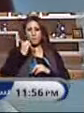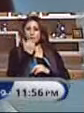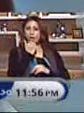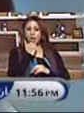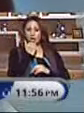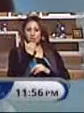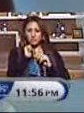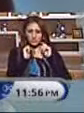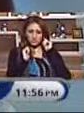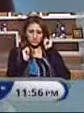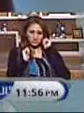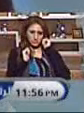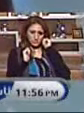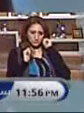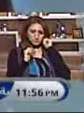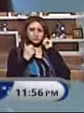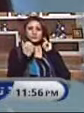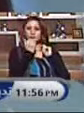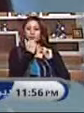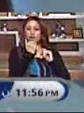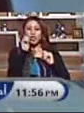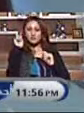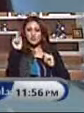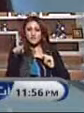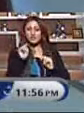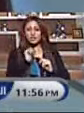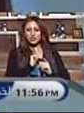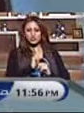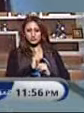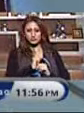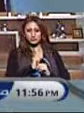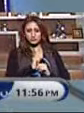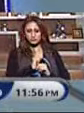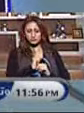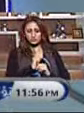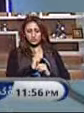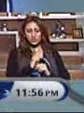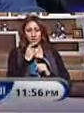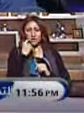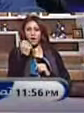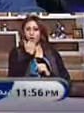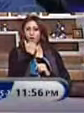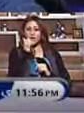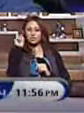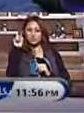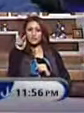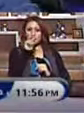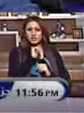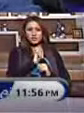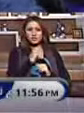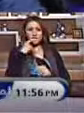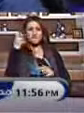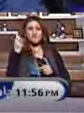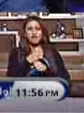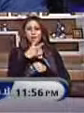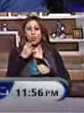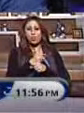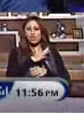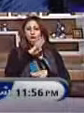للانفتاح المفاجئ او لا اريد ان اقول الحريه المفاجئه انما للفوضى الحادثه